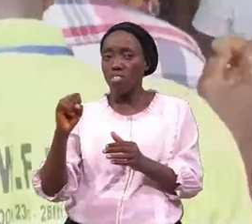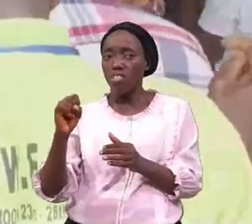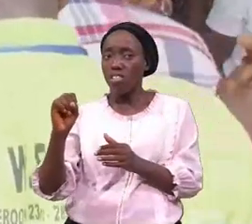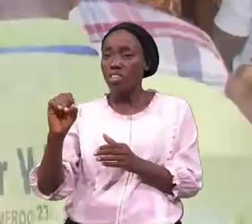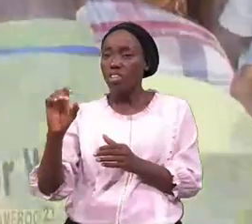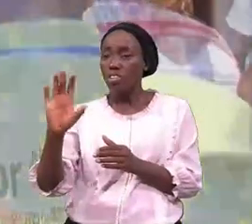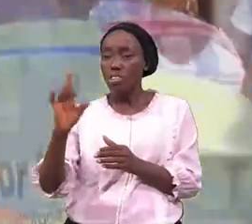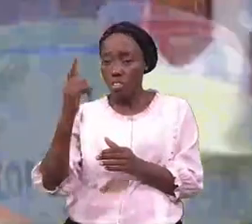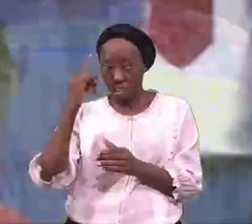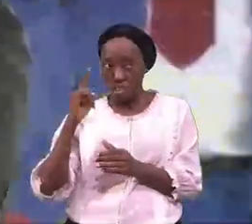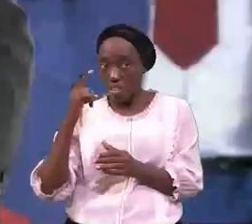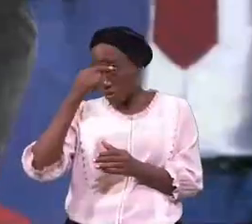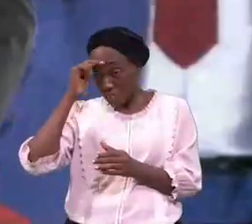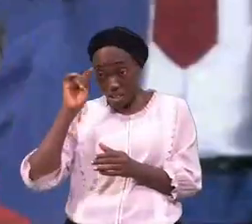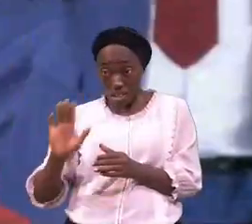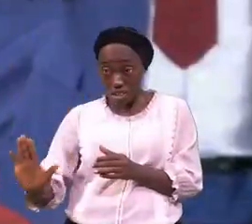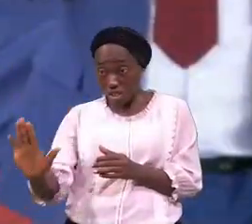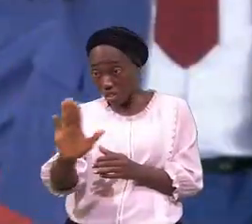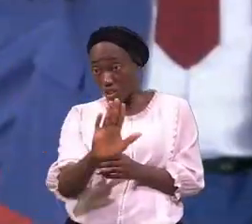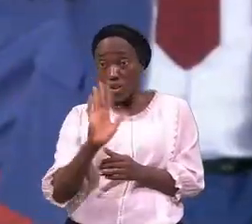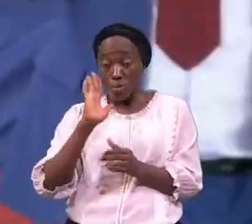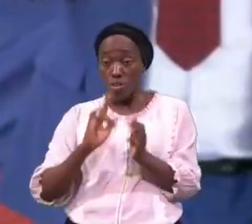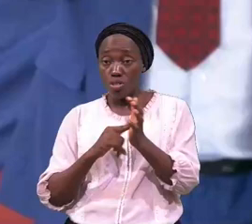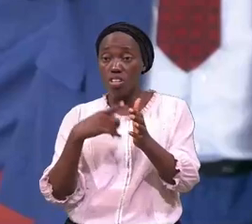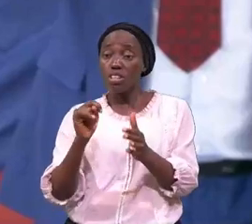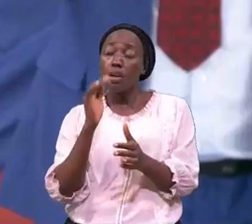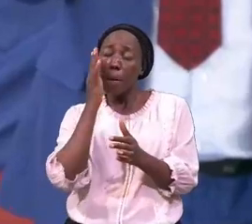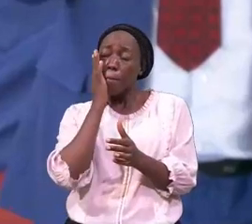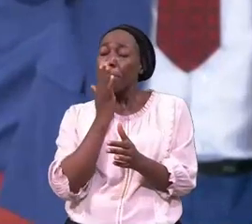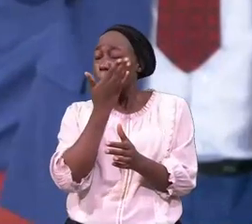tes habits, le mouchoir que tu touches,